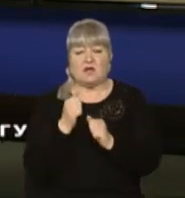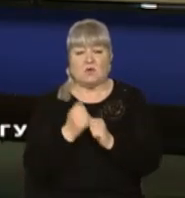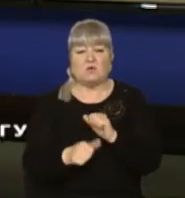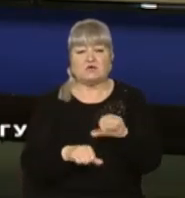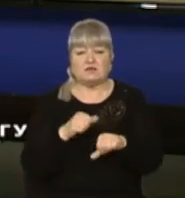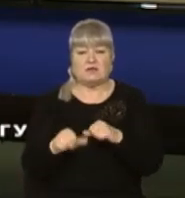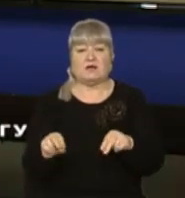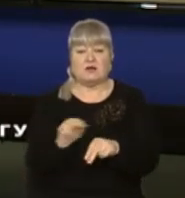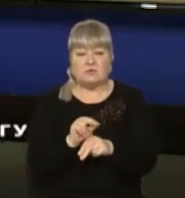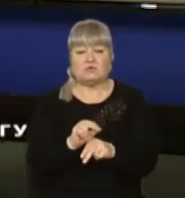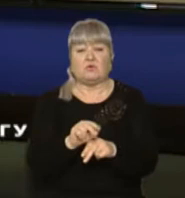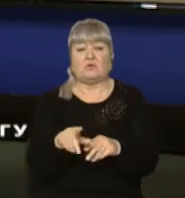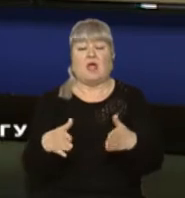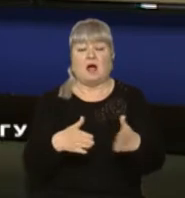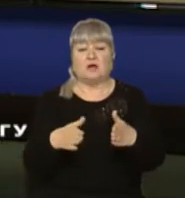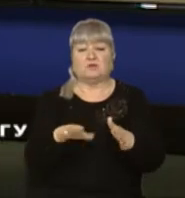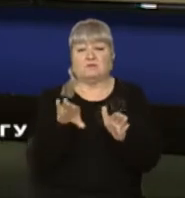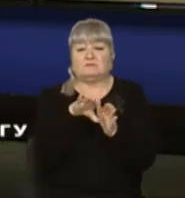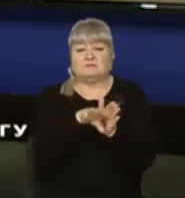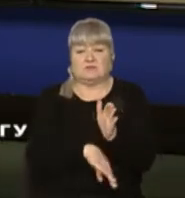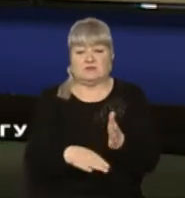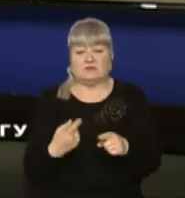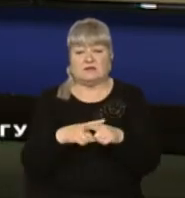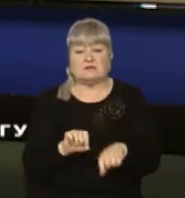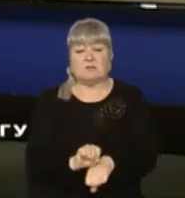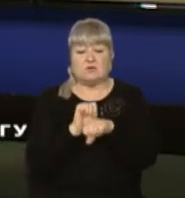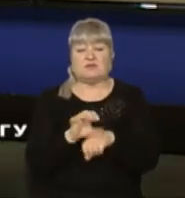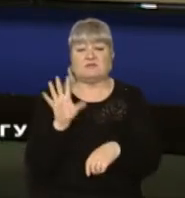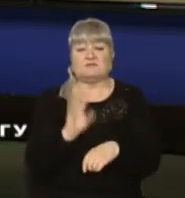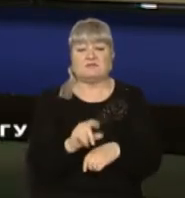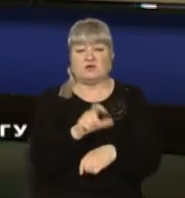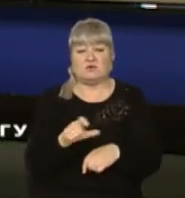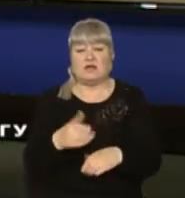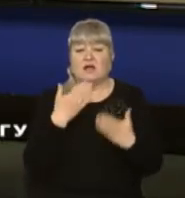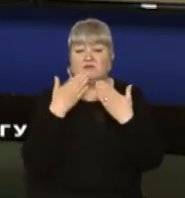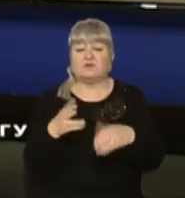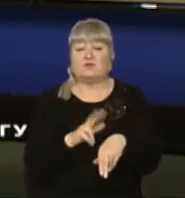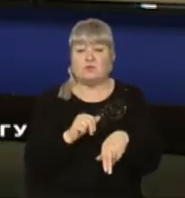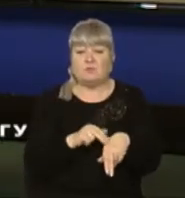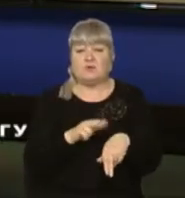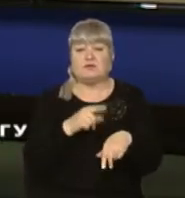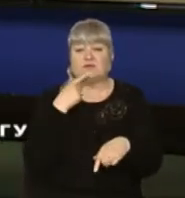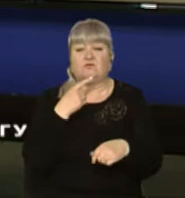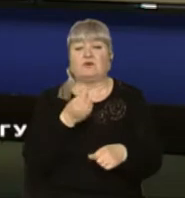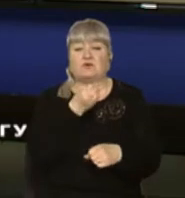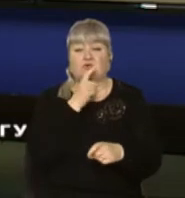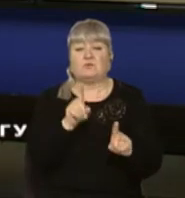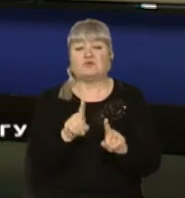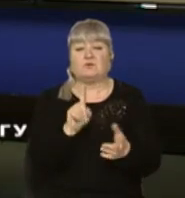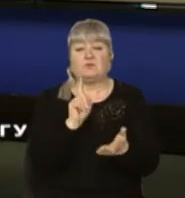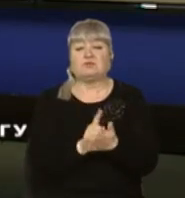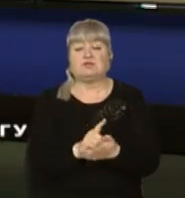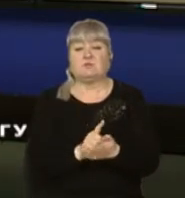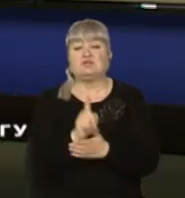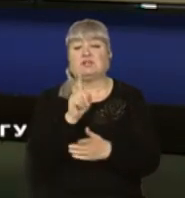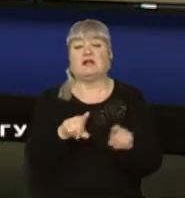все гірше і гірше. І це є протест цієї громади. Тому що ми навіть звернулися до поліції, і поліція каже, добре, що ви хоч починаєте такий рух, тому що